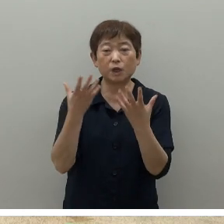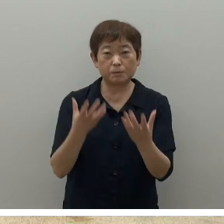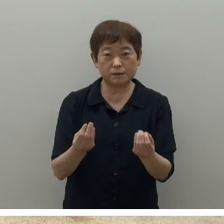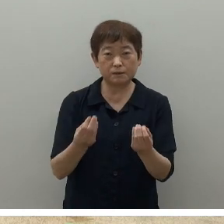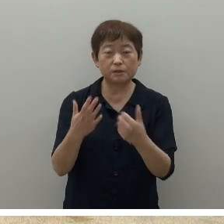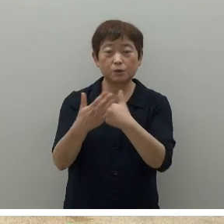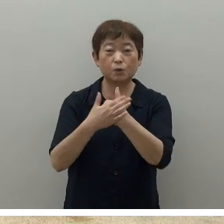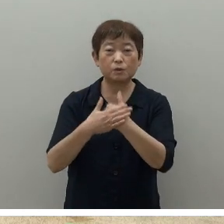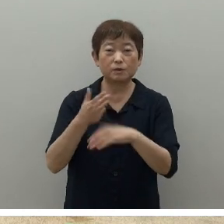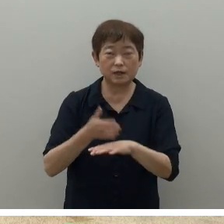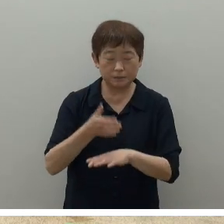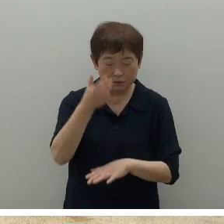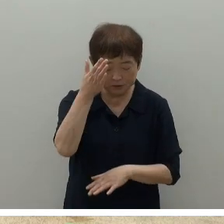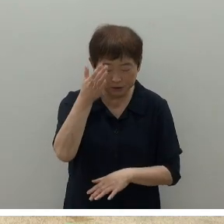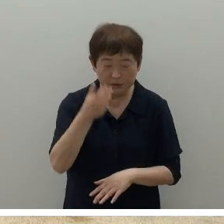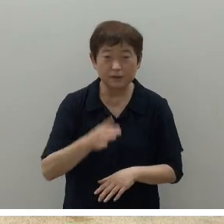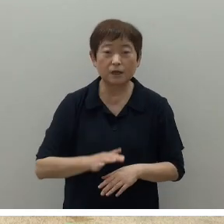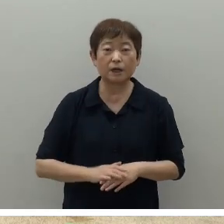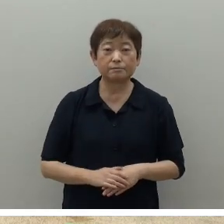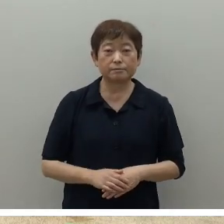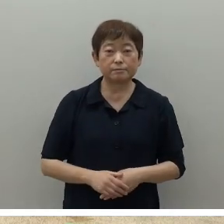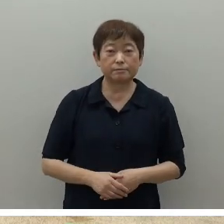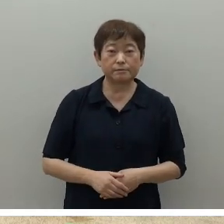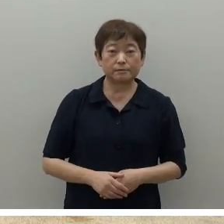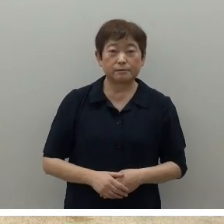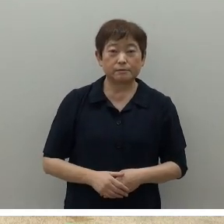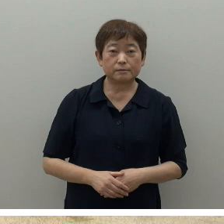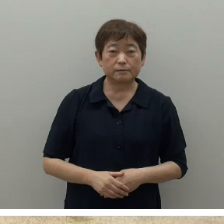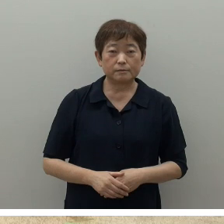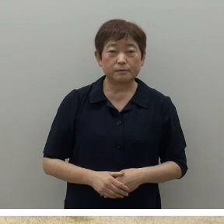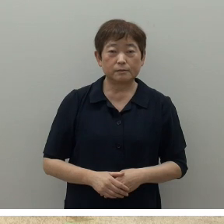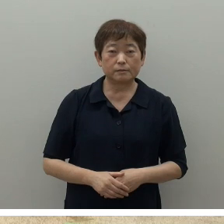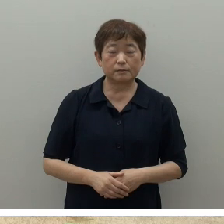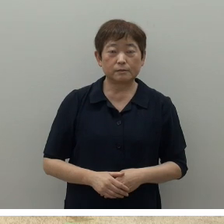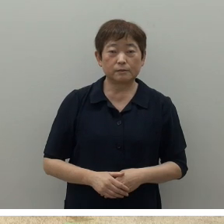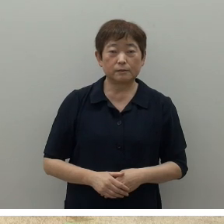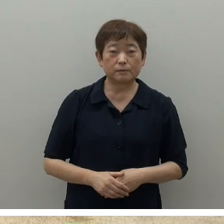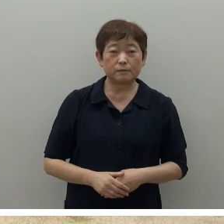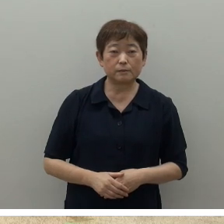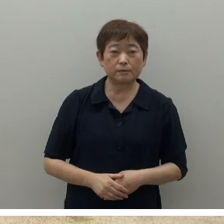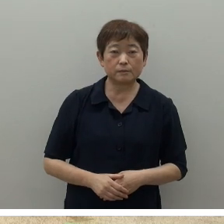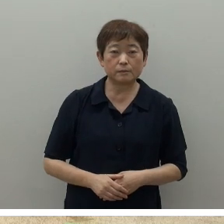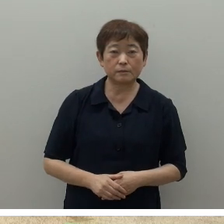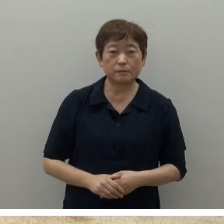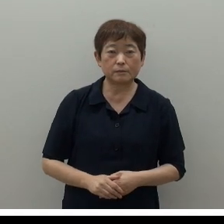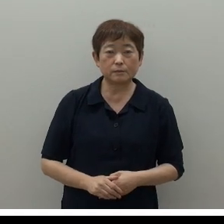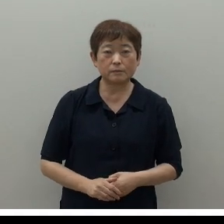を終了いたします。ありがとうございました。 はい、ありがとうございました。